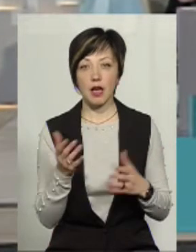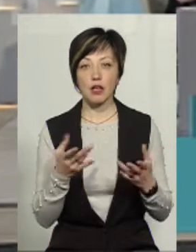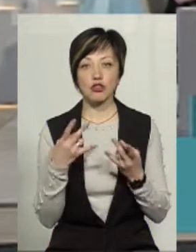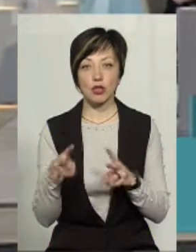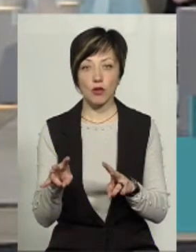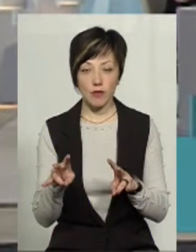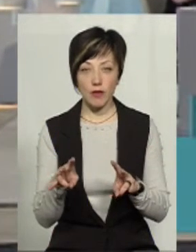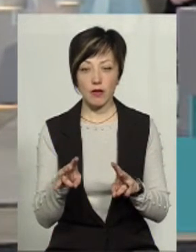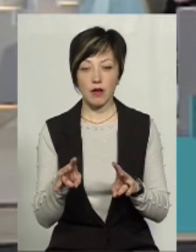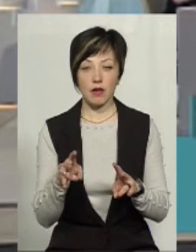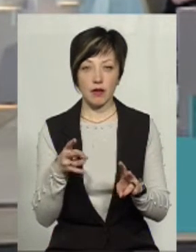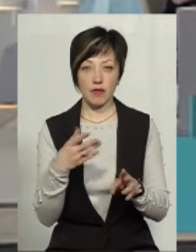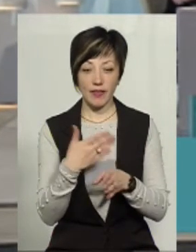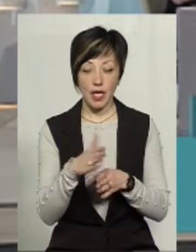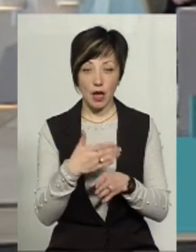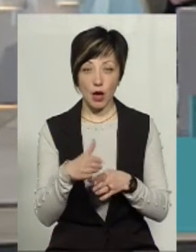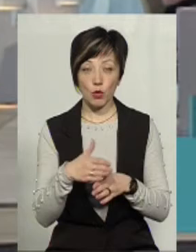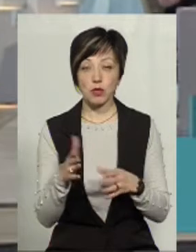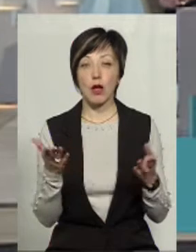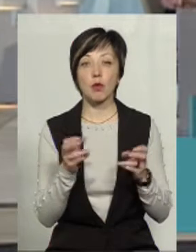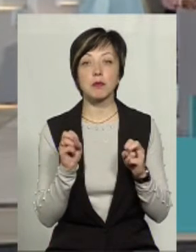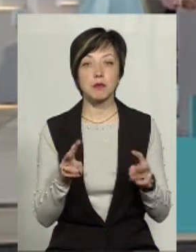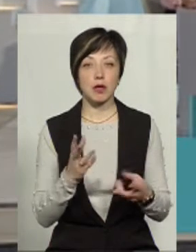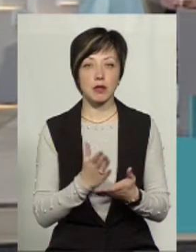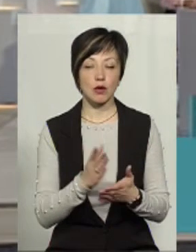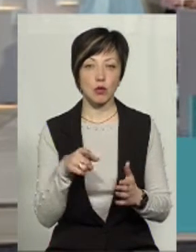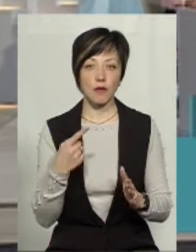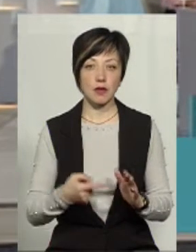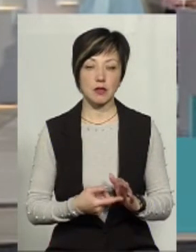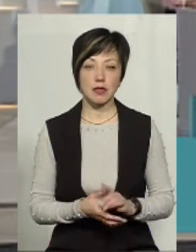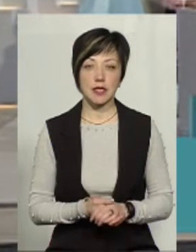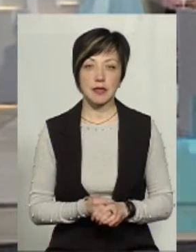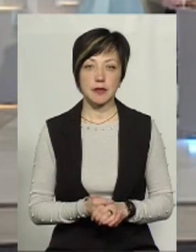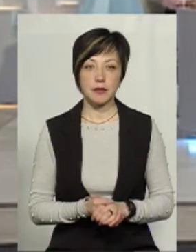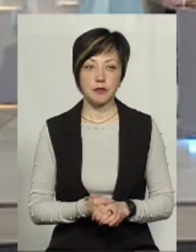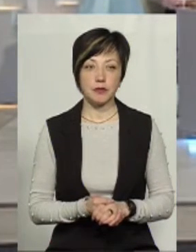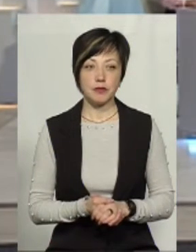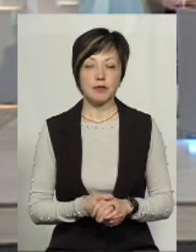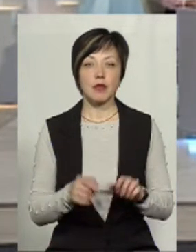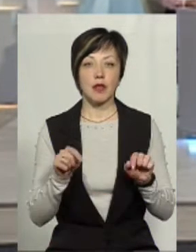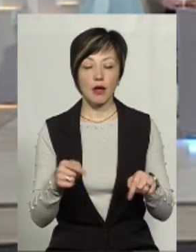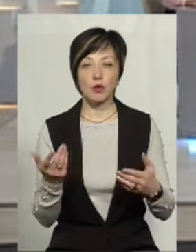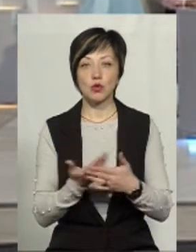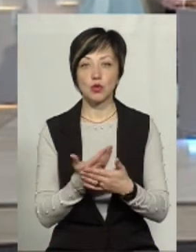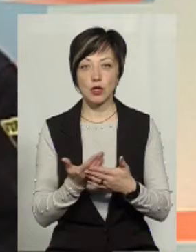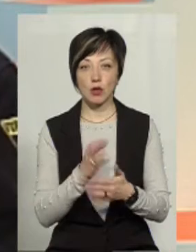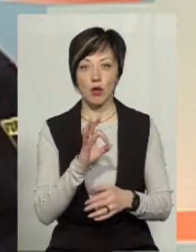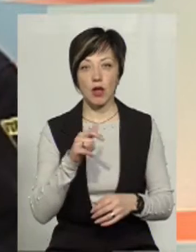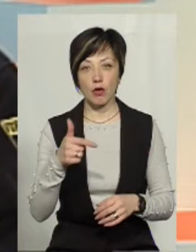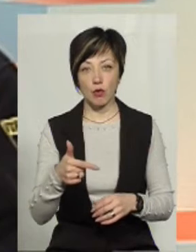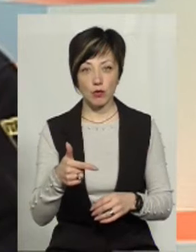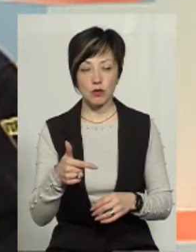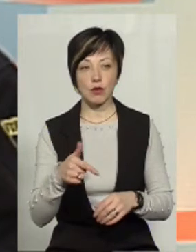які шкідливі речовини виділяються і яку небезпеку вони становлять? Ну, з даного сюжету Олег